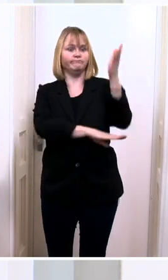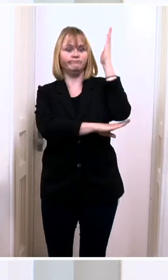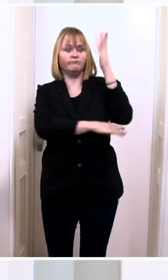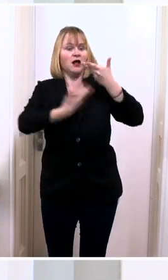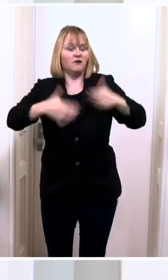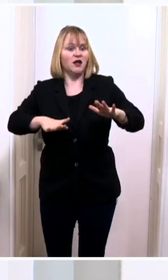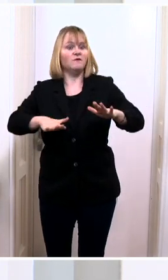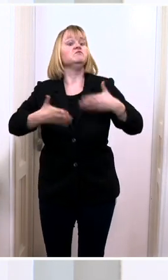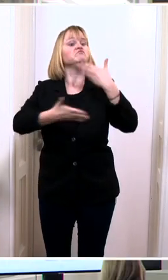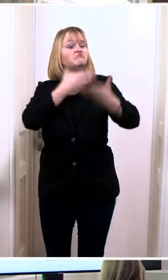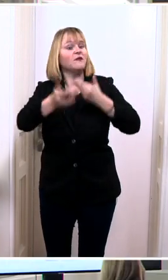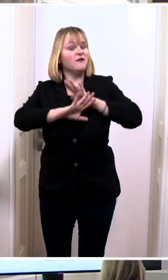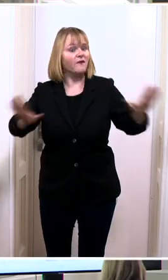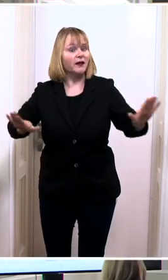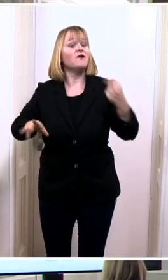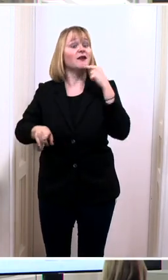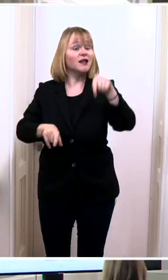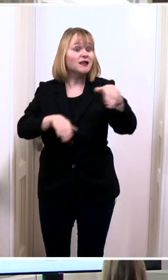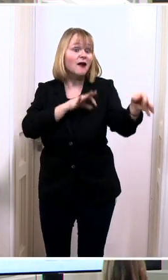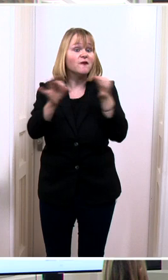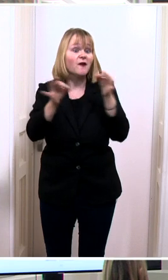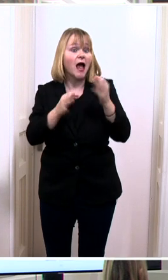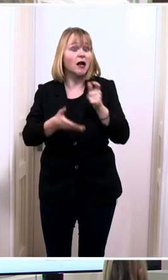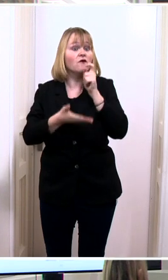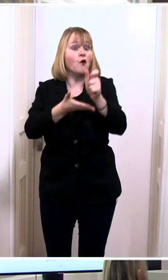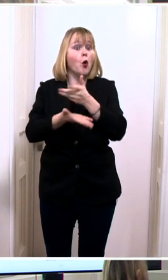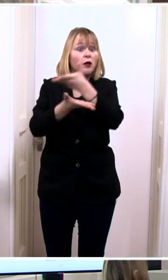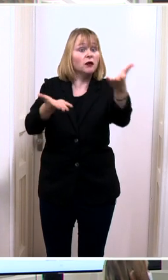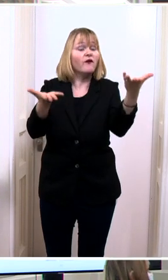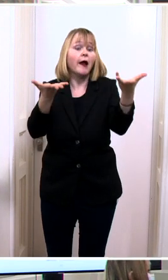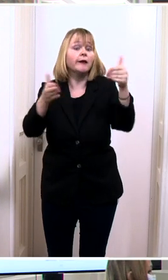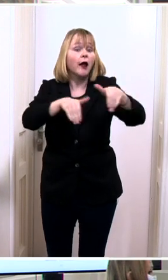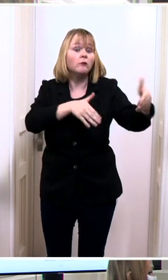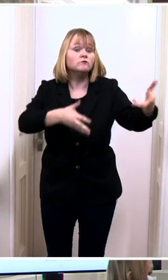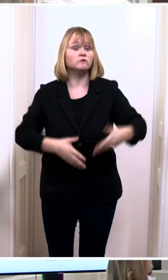nun gerne für Fragen zur Verfügung. Wem darf ich das Wort geben?